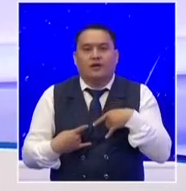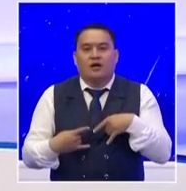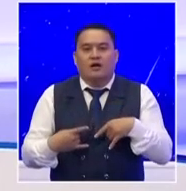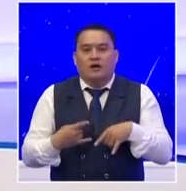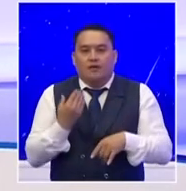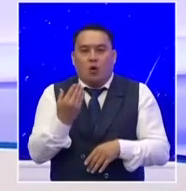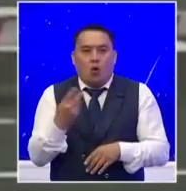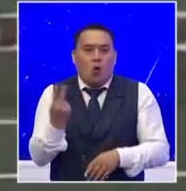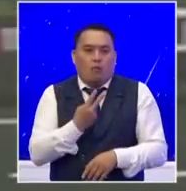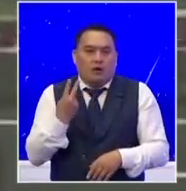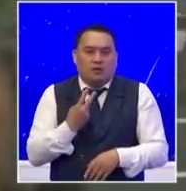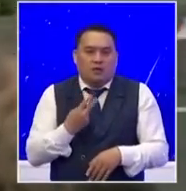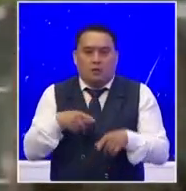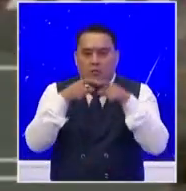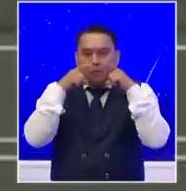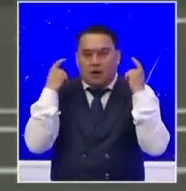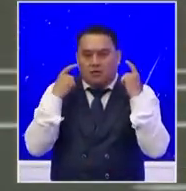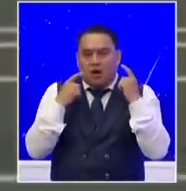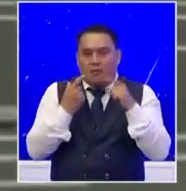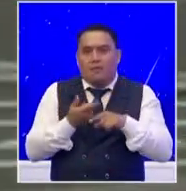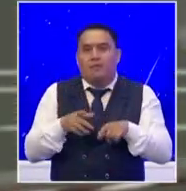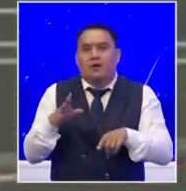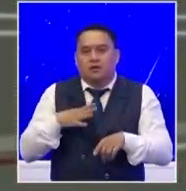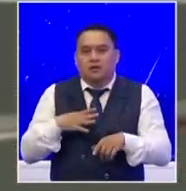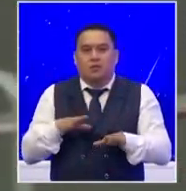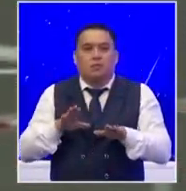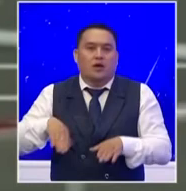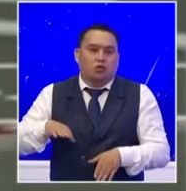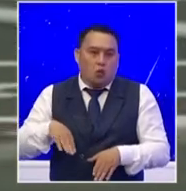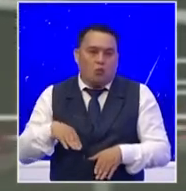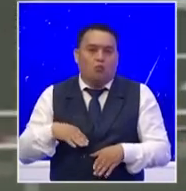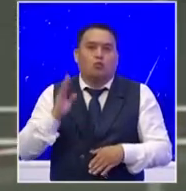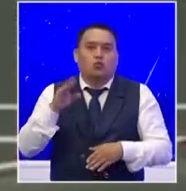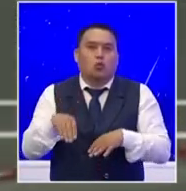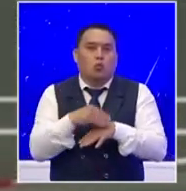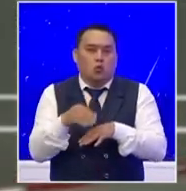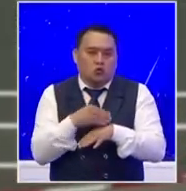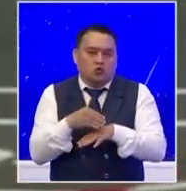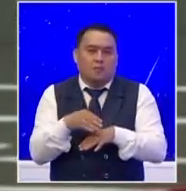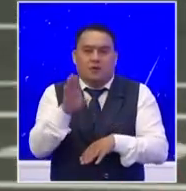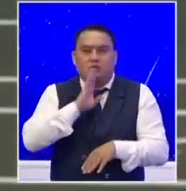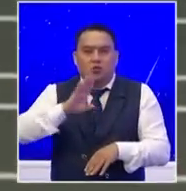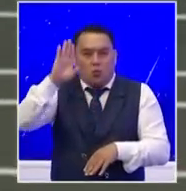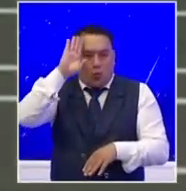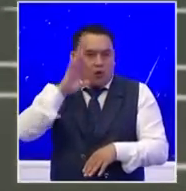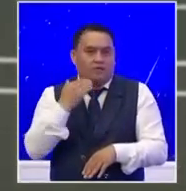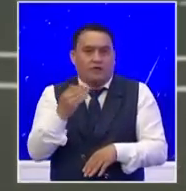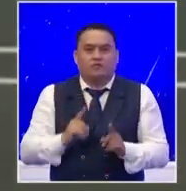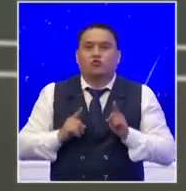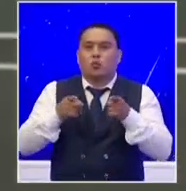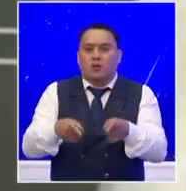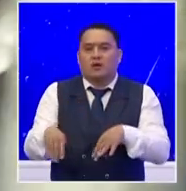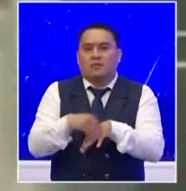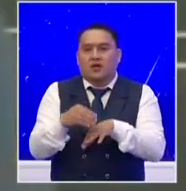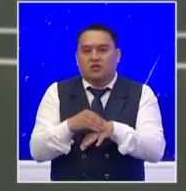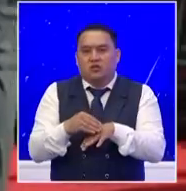вина. Оба в защитных масках. Впрочем, маски они надели потом, уже будучи мужем и женой. Джанин и Филипп вступили в